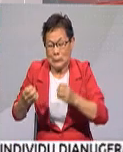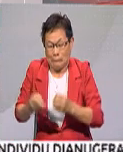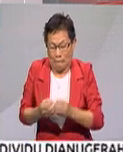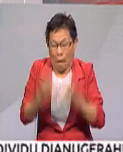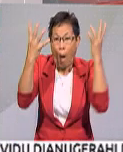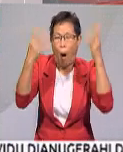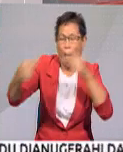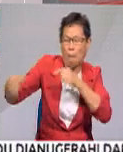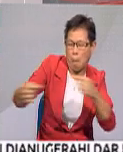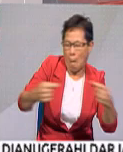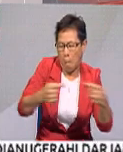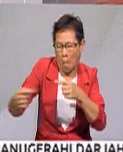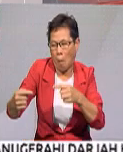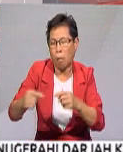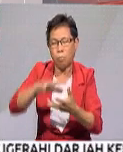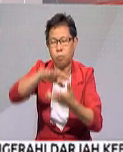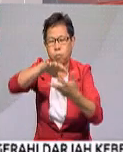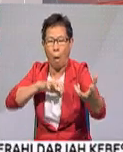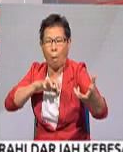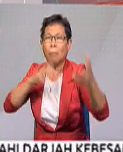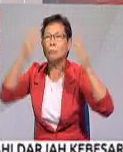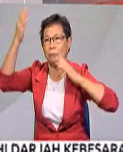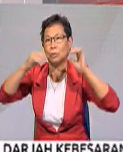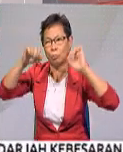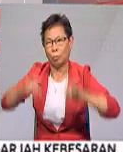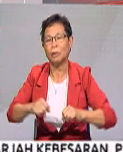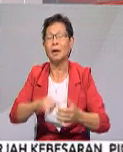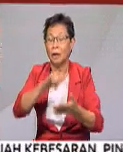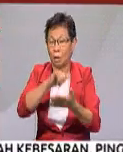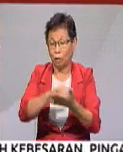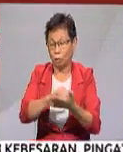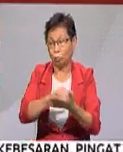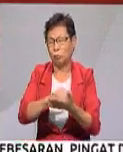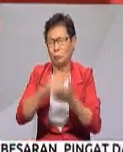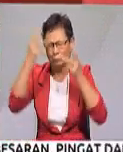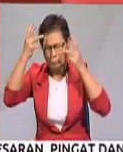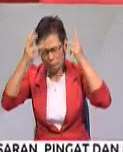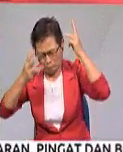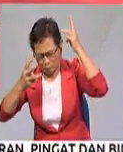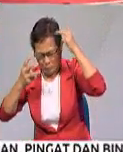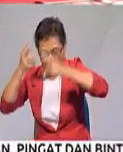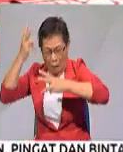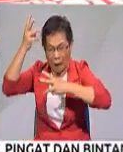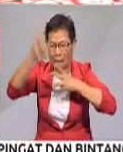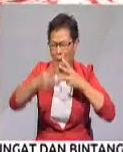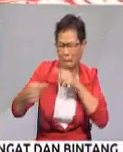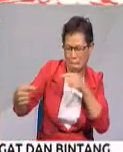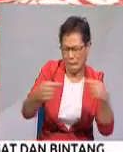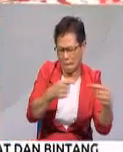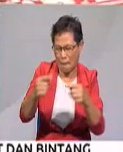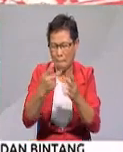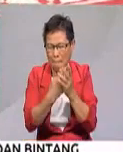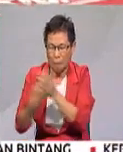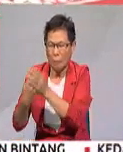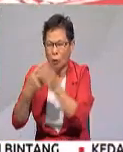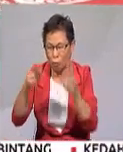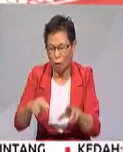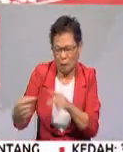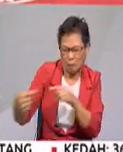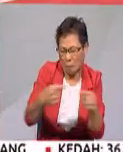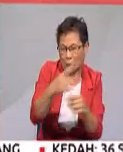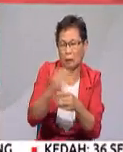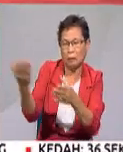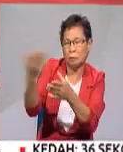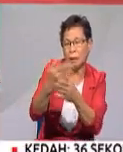permusuhan yang boleh memusnahkan negara. Perkembangan itu juga dibimbangi bakal merenggangkan perpaduan rakyat sekaligus